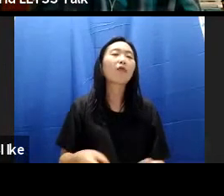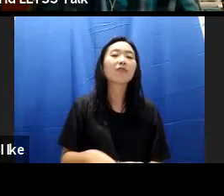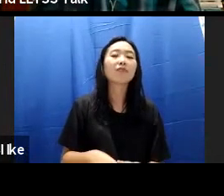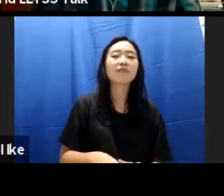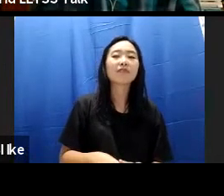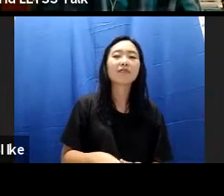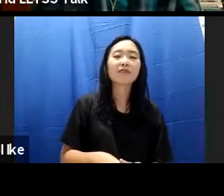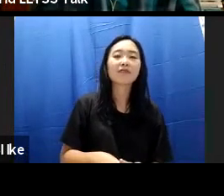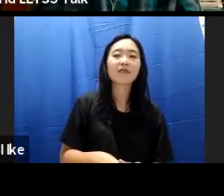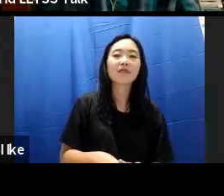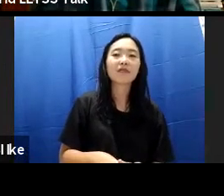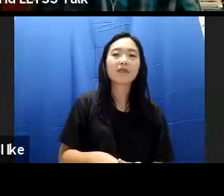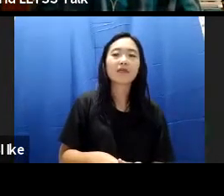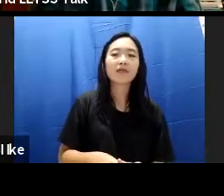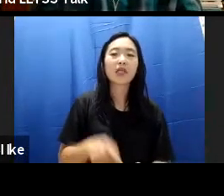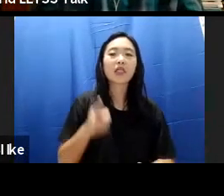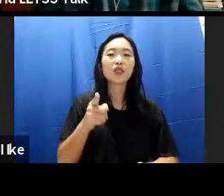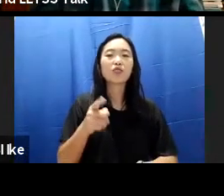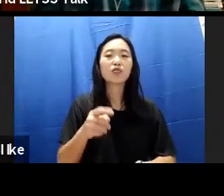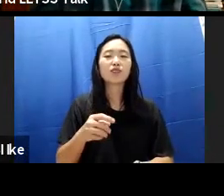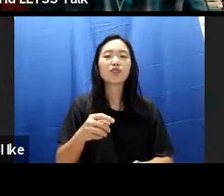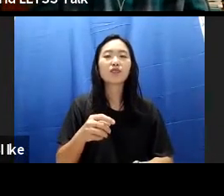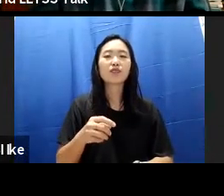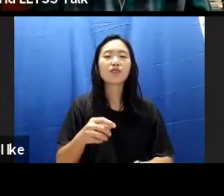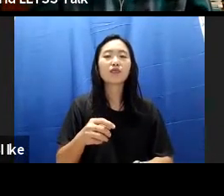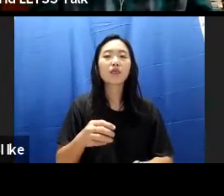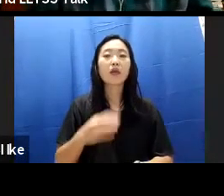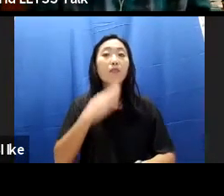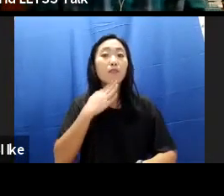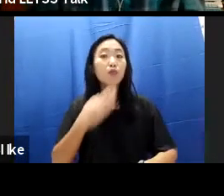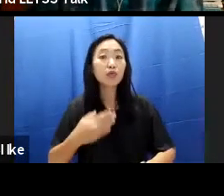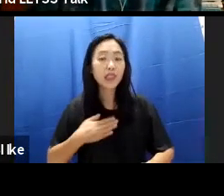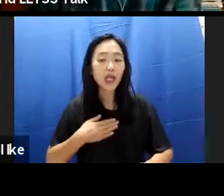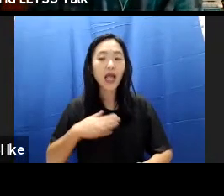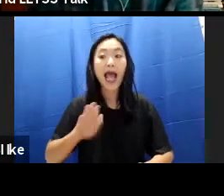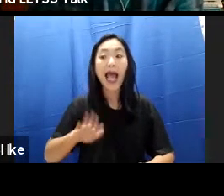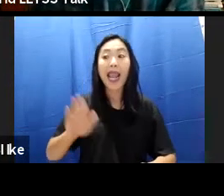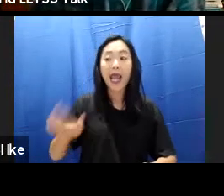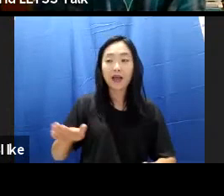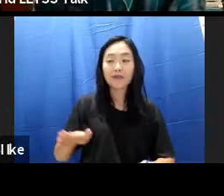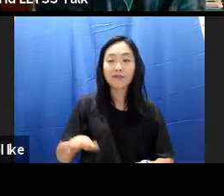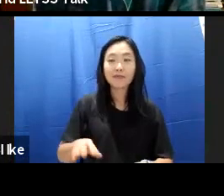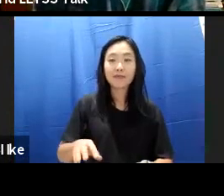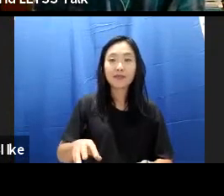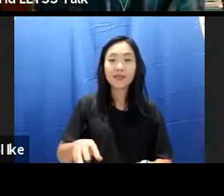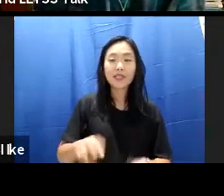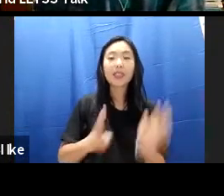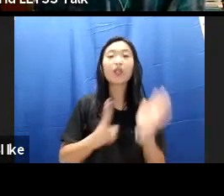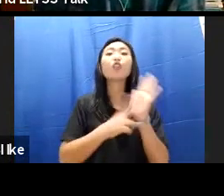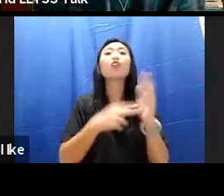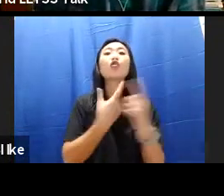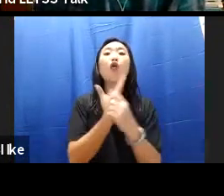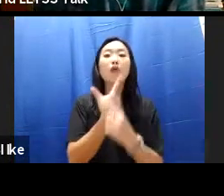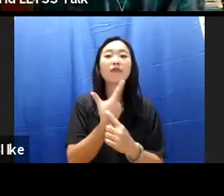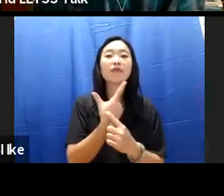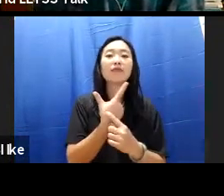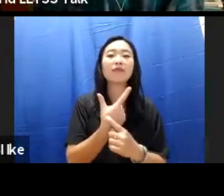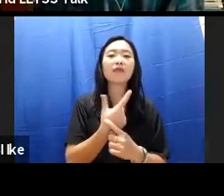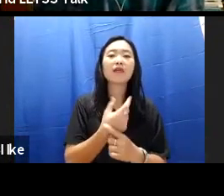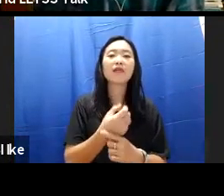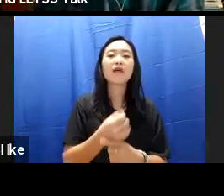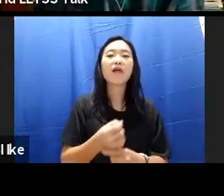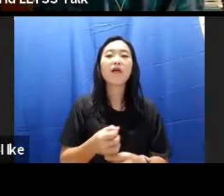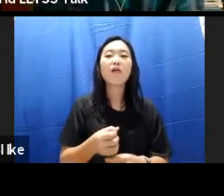karena saya punya anak dan tinggal di New York dan mahal, dan mau pulang ke Indonesia untuk